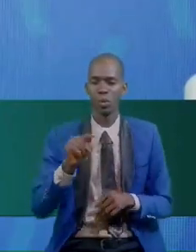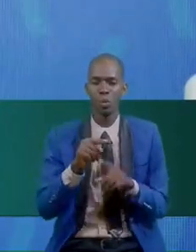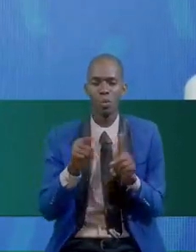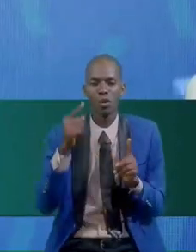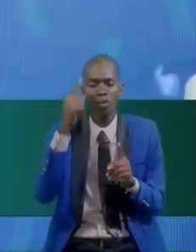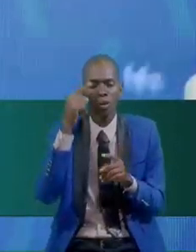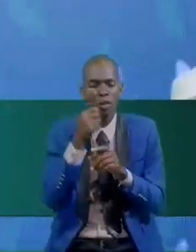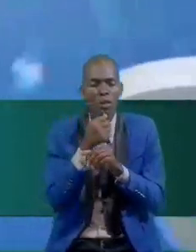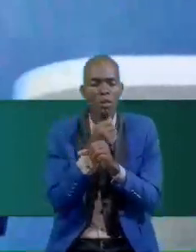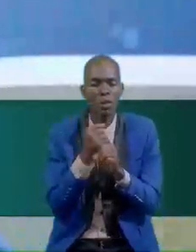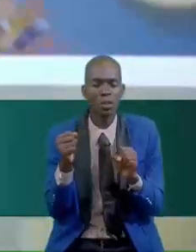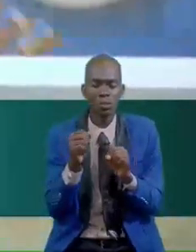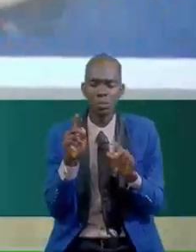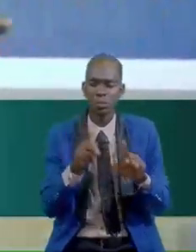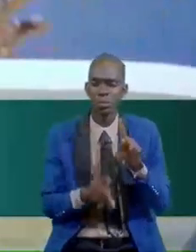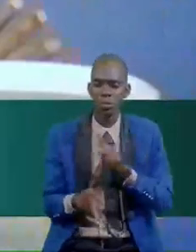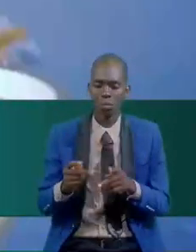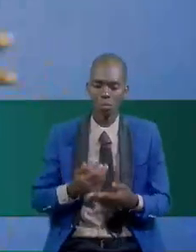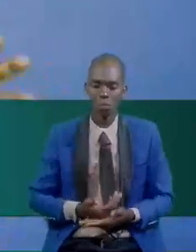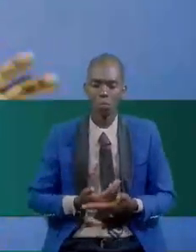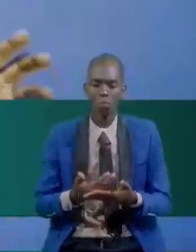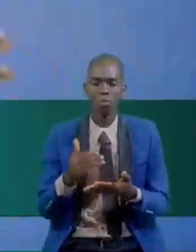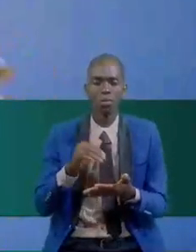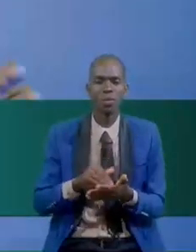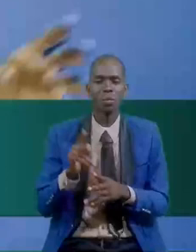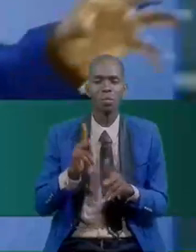sauvés. Pour ceux qui sont repentis.